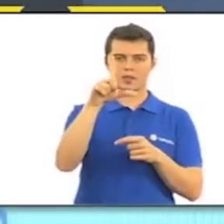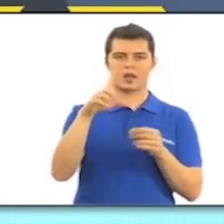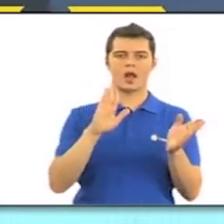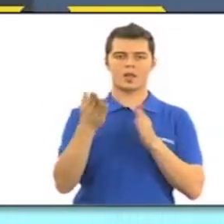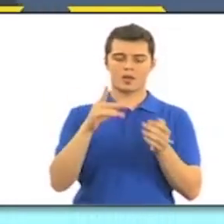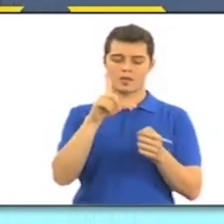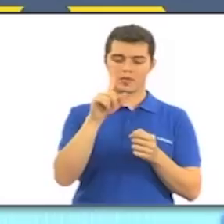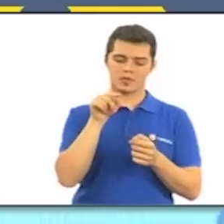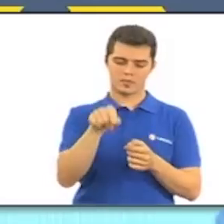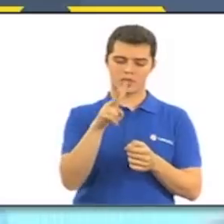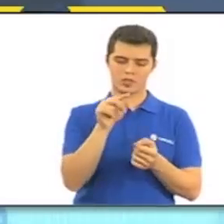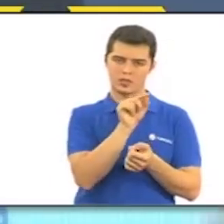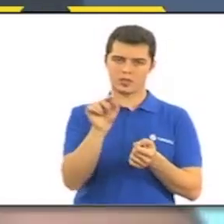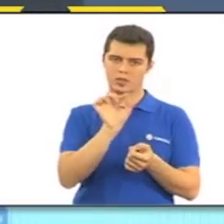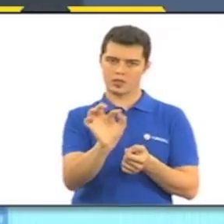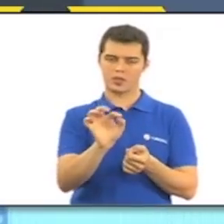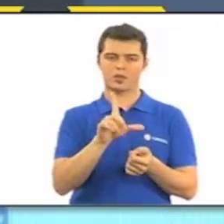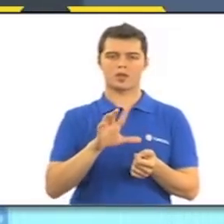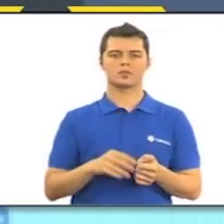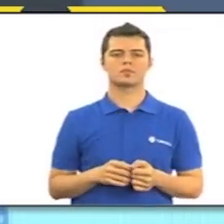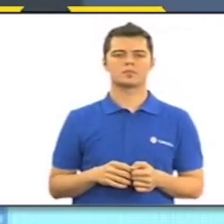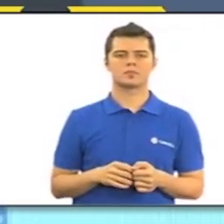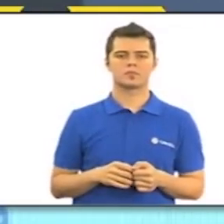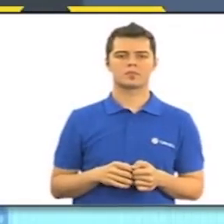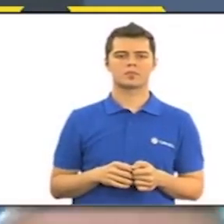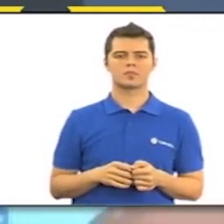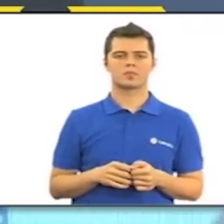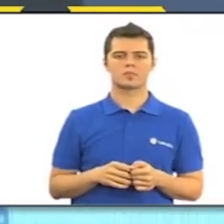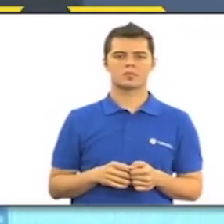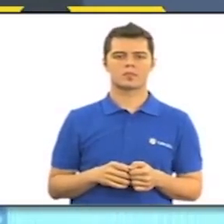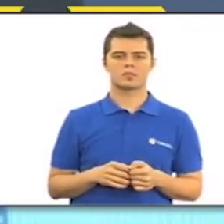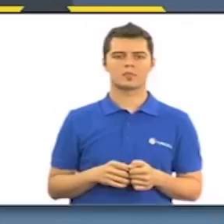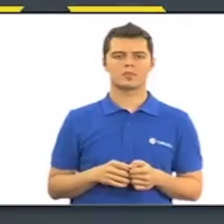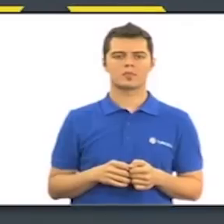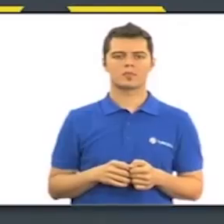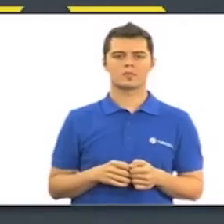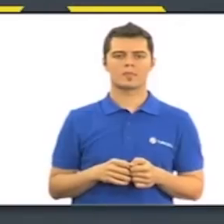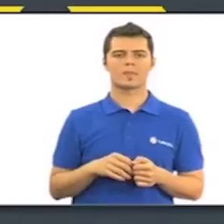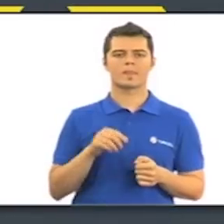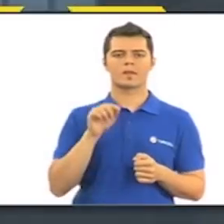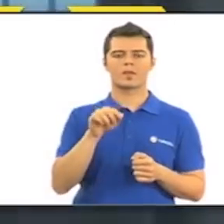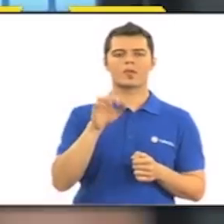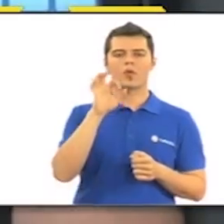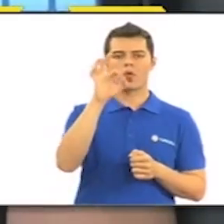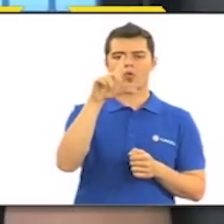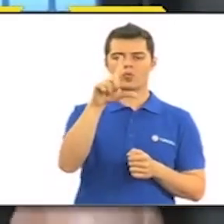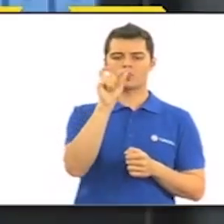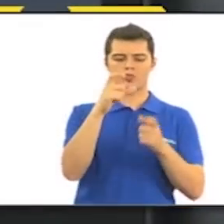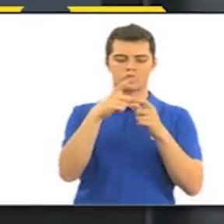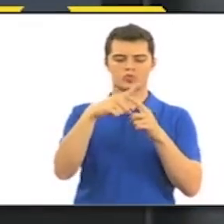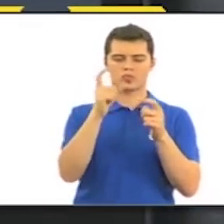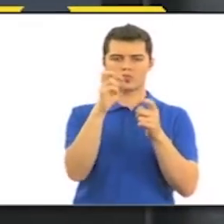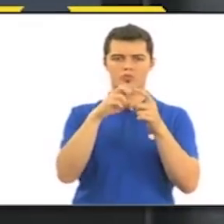e-posta adresiniz varsa bunu da ikincil e-posta bölümüne yazmanız güvenliğiniz açısından daha iyi olacaktır.